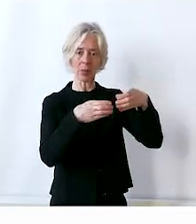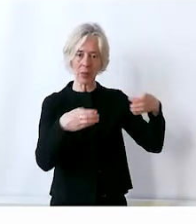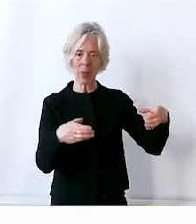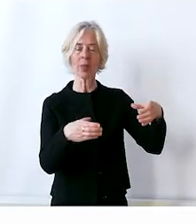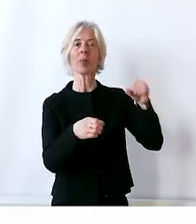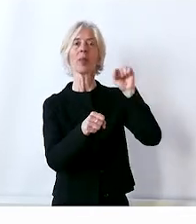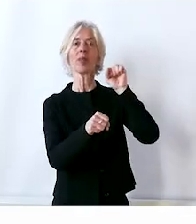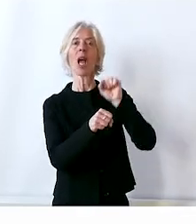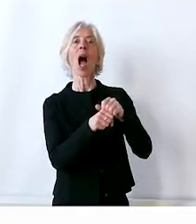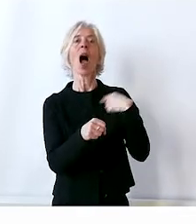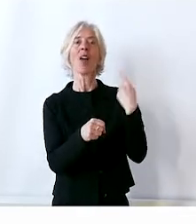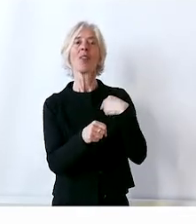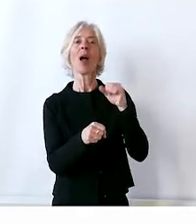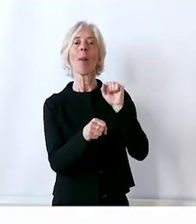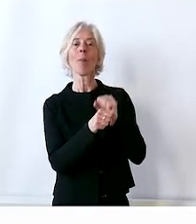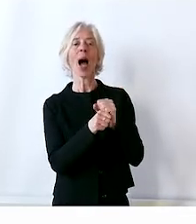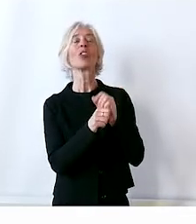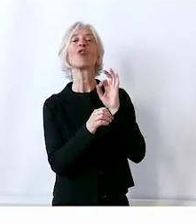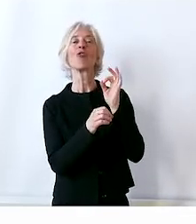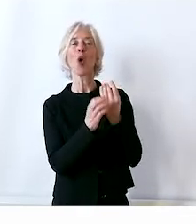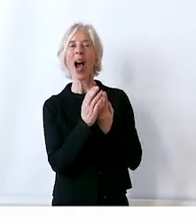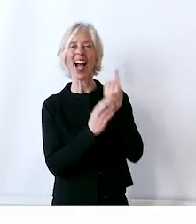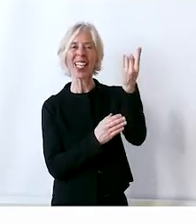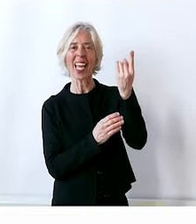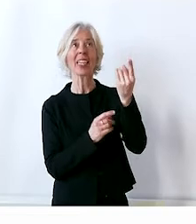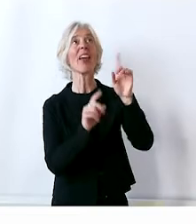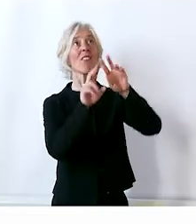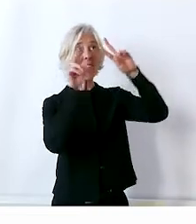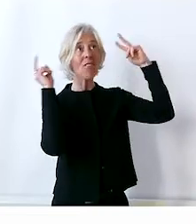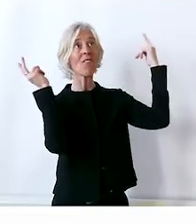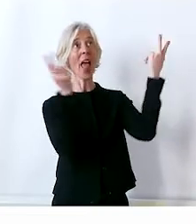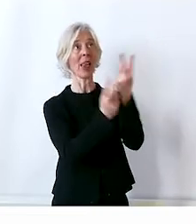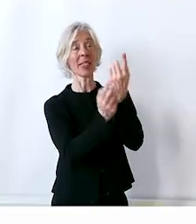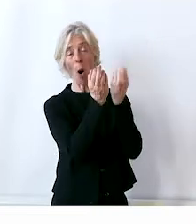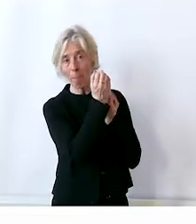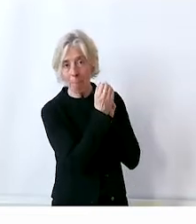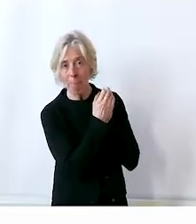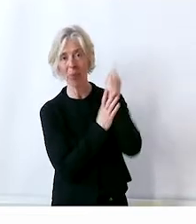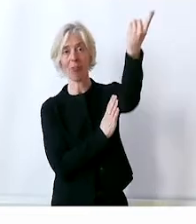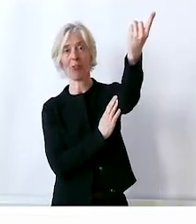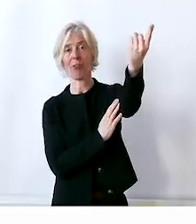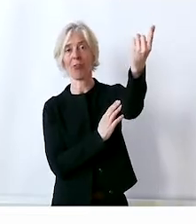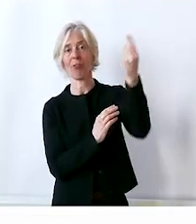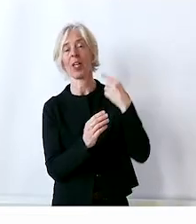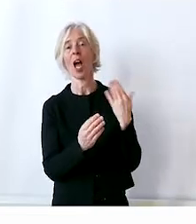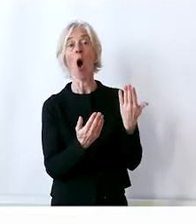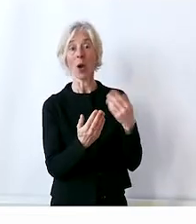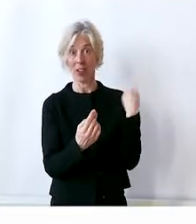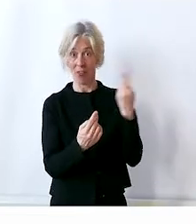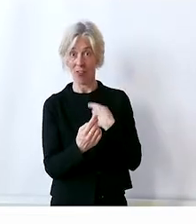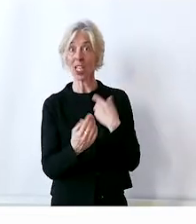hinaus transportieren. Und wir haben von Anfang an diese Rakete so designt, dass sie